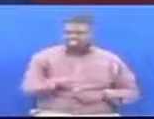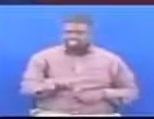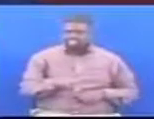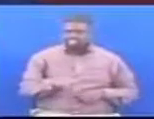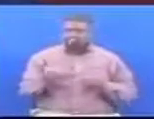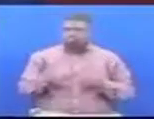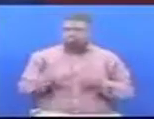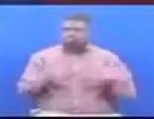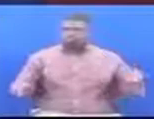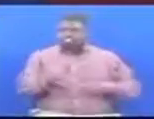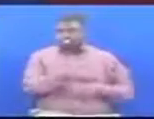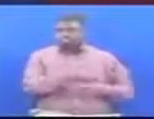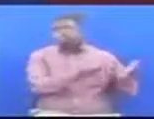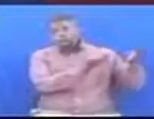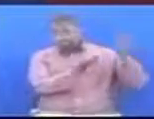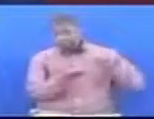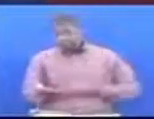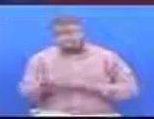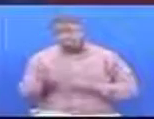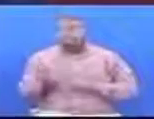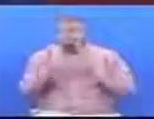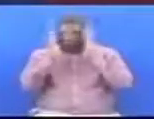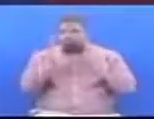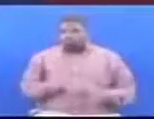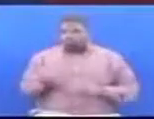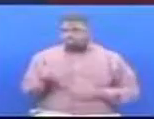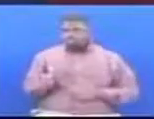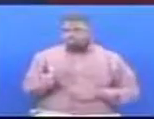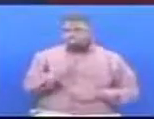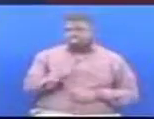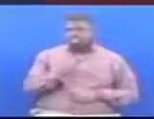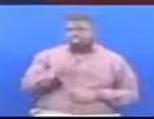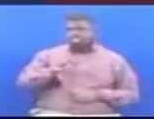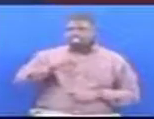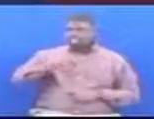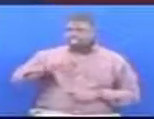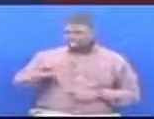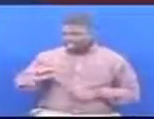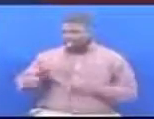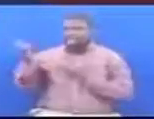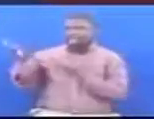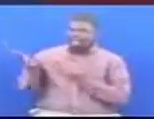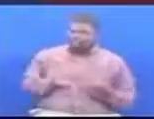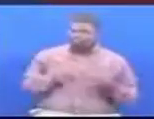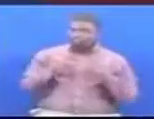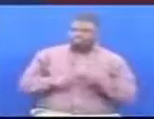Aichukue nafasi hii kukaribisha sana Mheshimiwa Mzindakaya. Karibu tena katika viwanja hivi